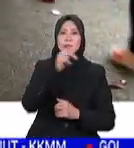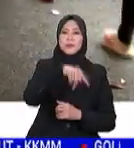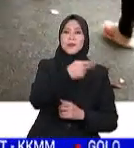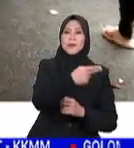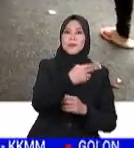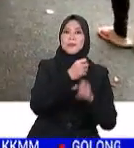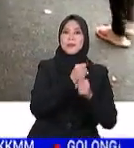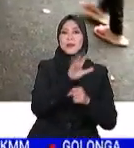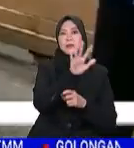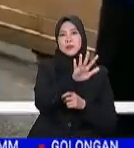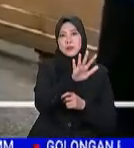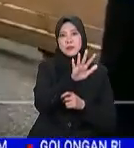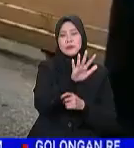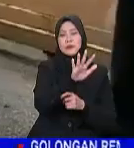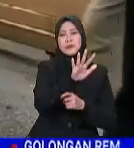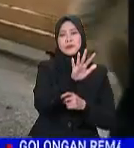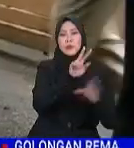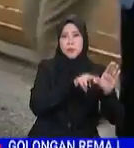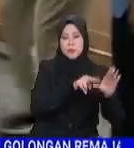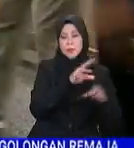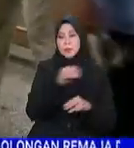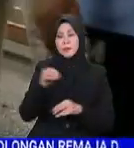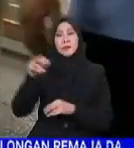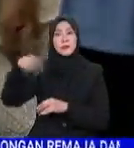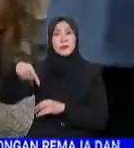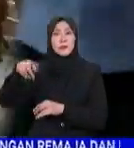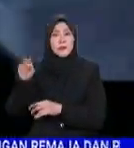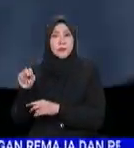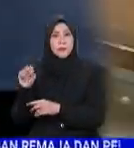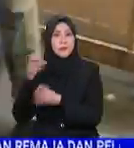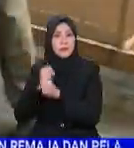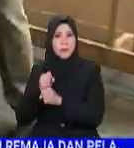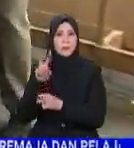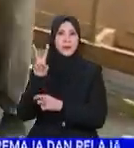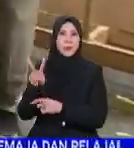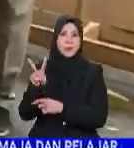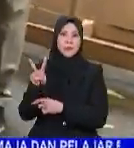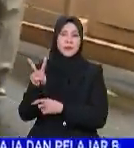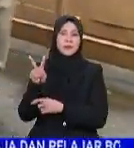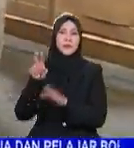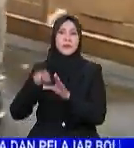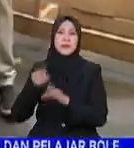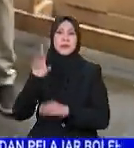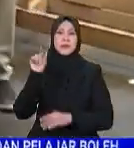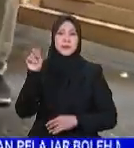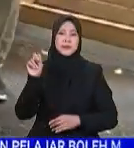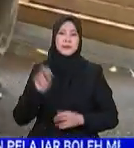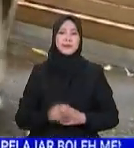memenangi 5 kerusi Dun, manakala Perikatan Nasional memperoleh 2 kerusi Dun.